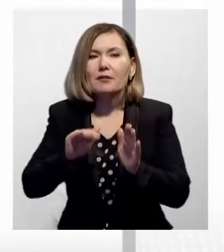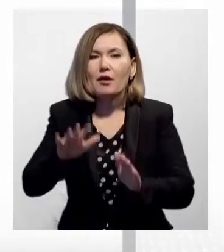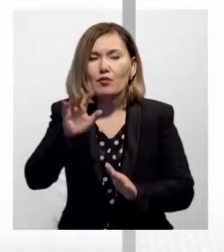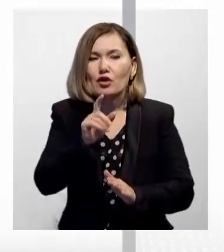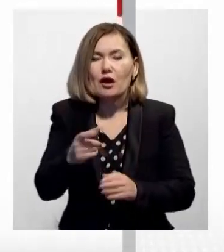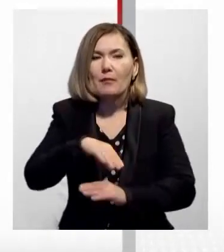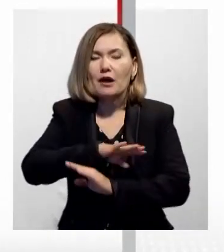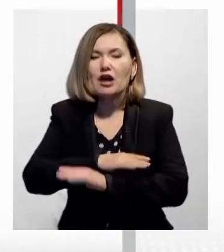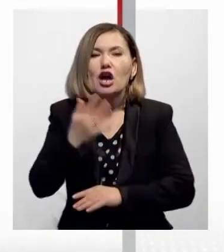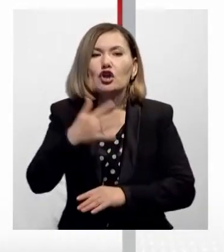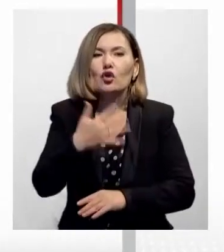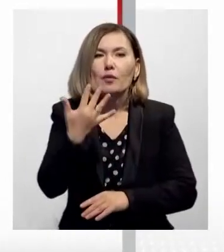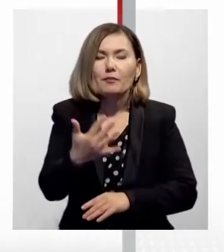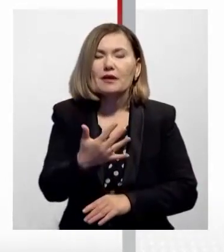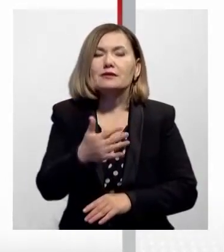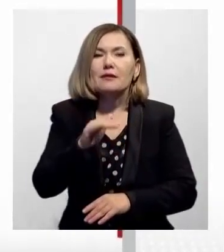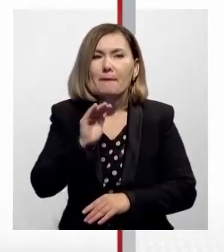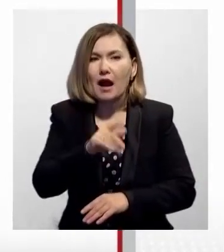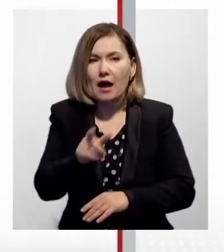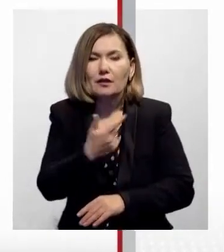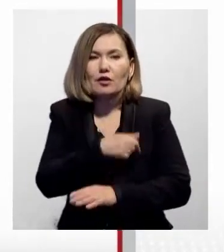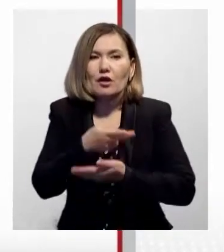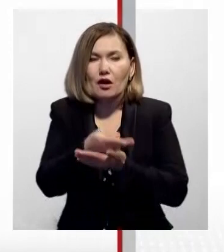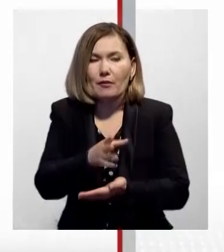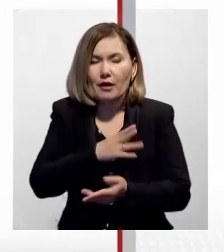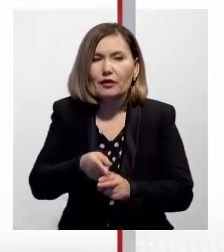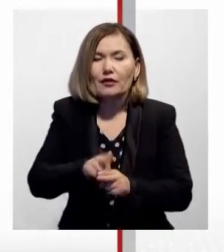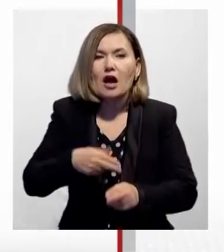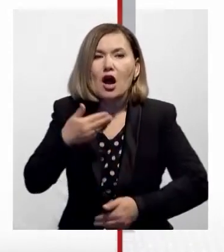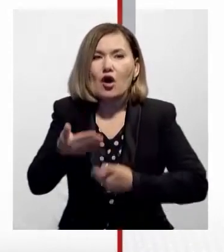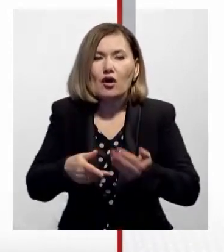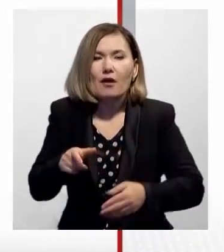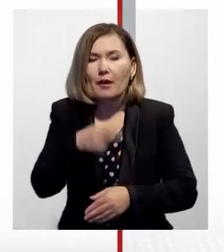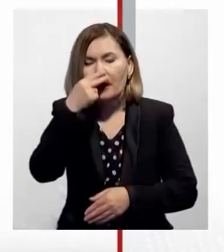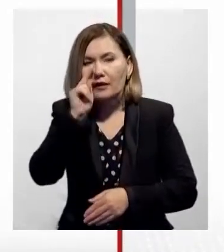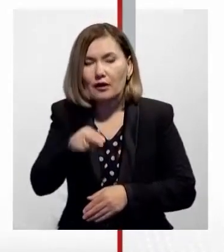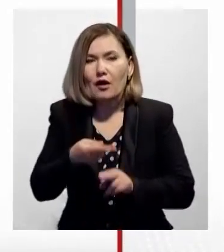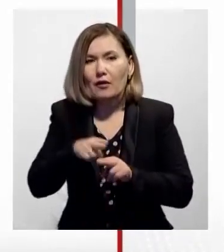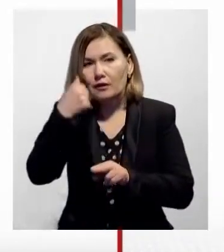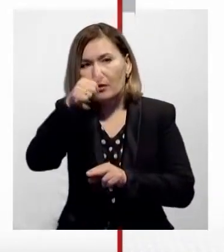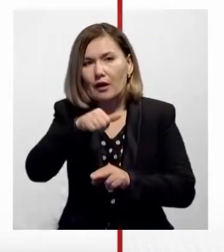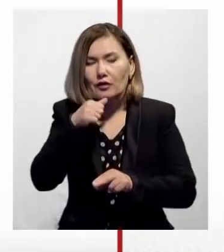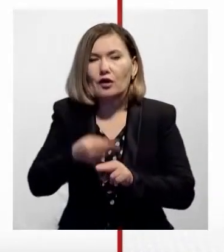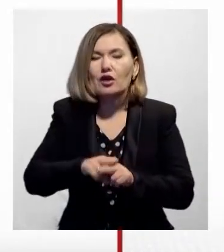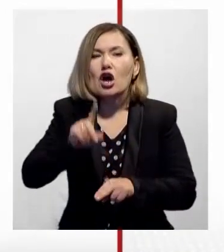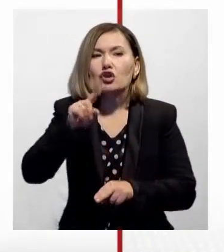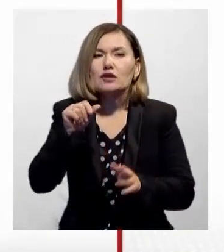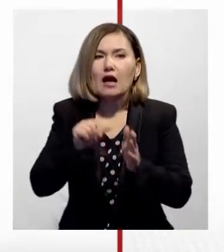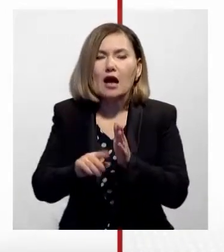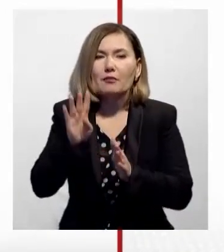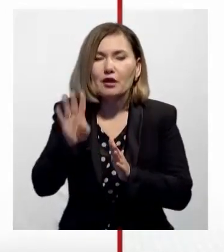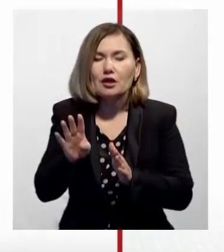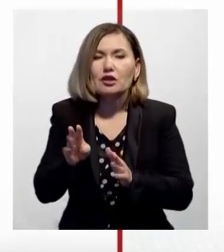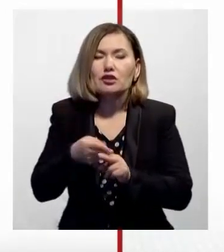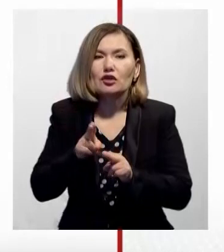тауып, 55 мыңнан астамы жарақат алды. Мәселен, жаяу жүргіншілердің кінәсінен тек биылдың өзінде 164 жол